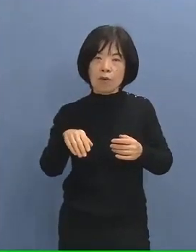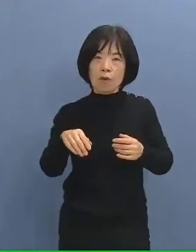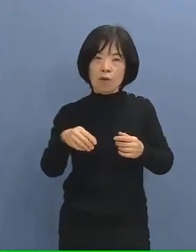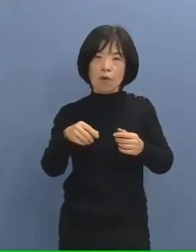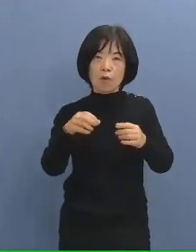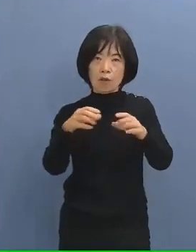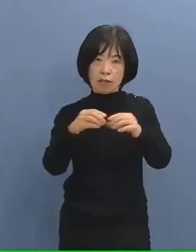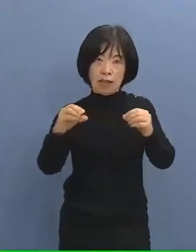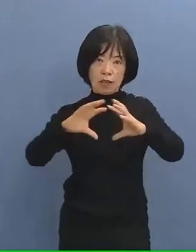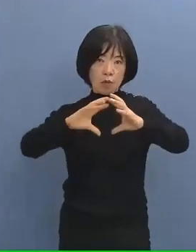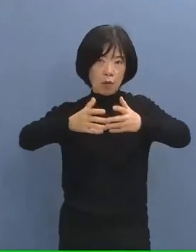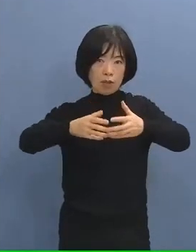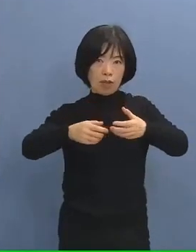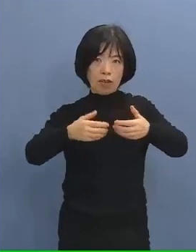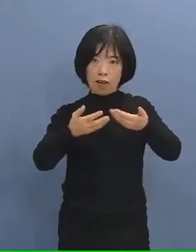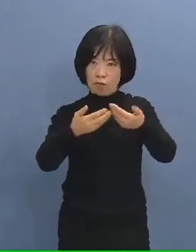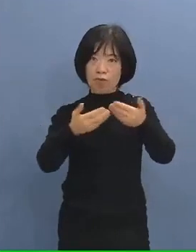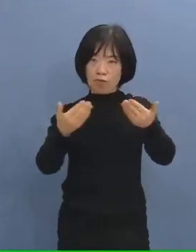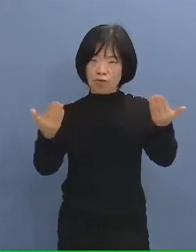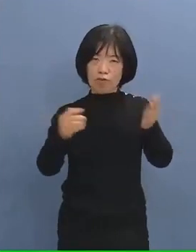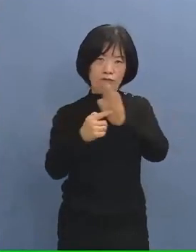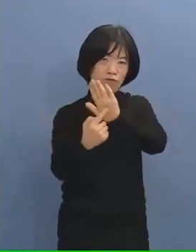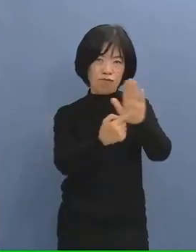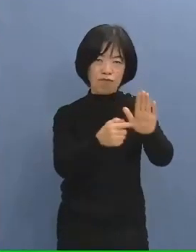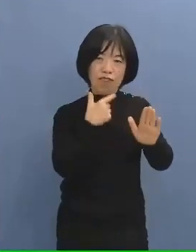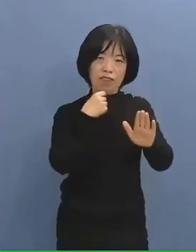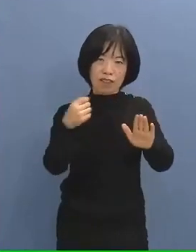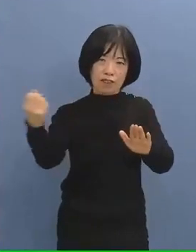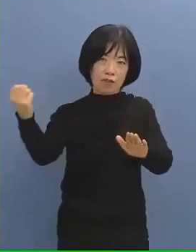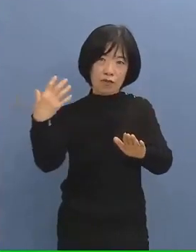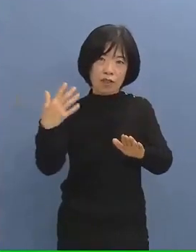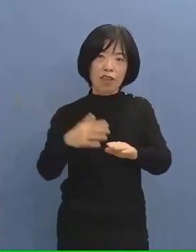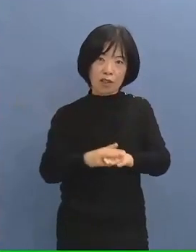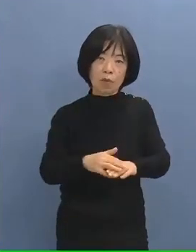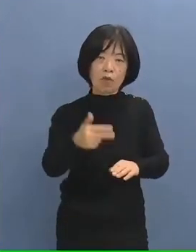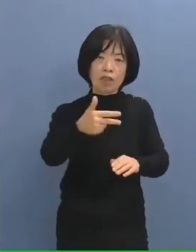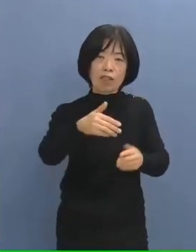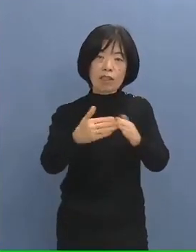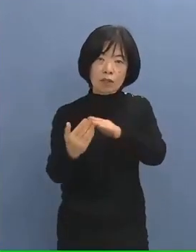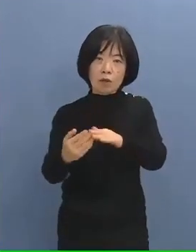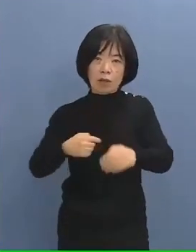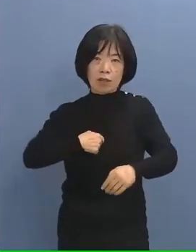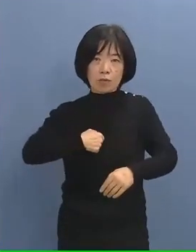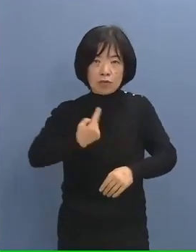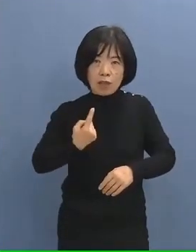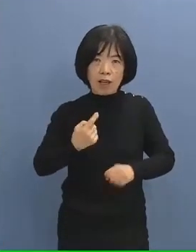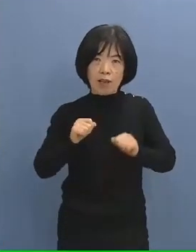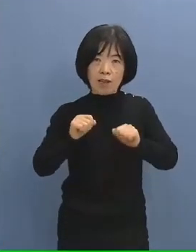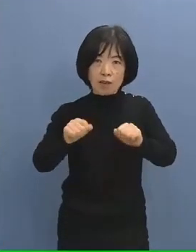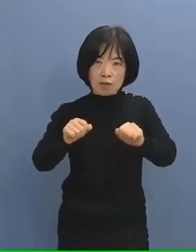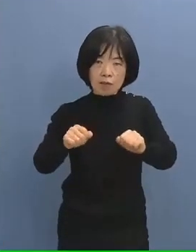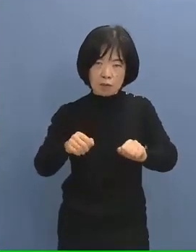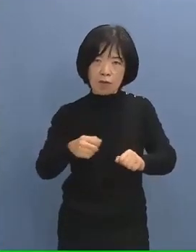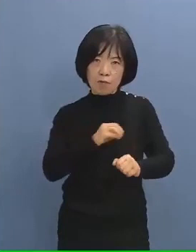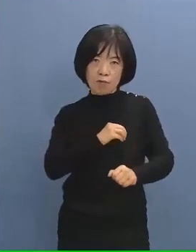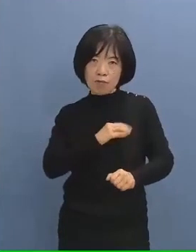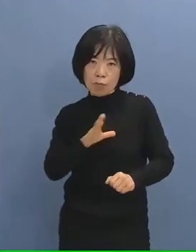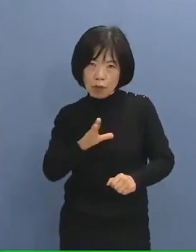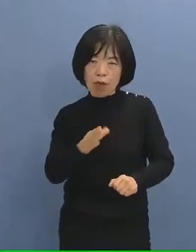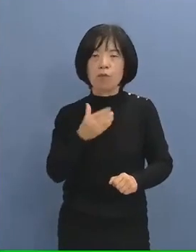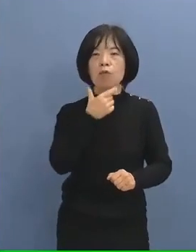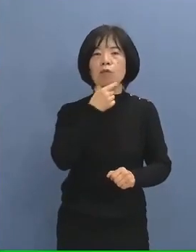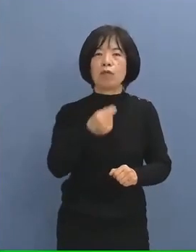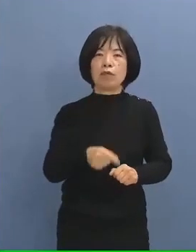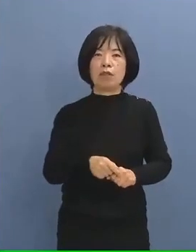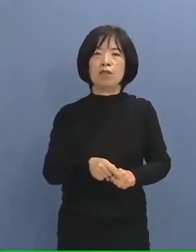けど、そういったそれぞれの市長ごとにいろんなことをやっていただくっていうことも大事なので、その中で交通の問題っていうのも当